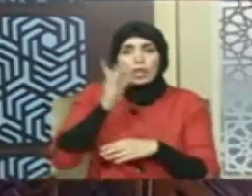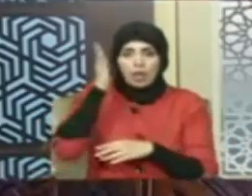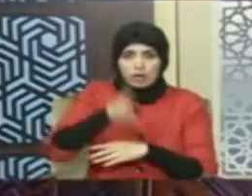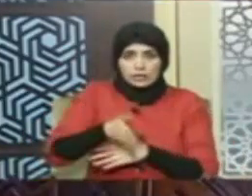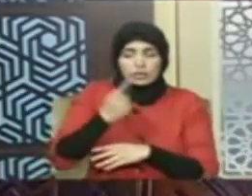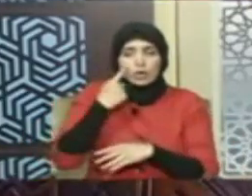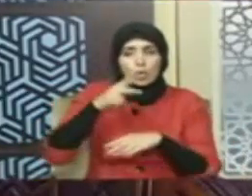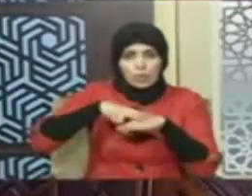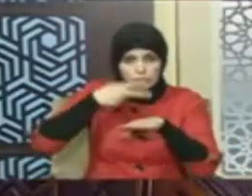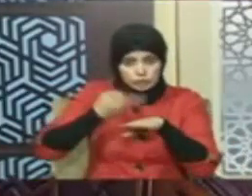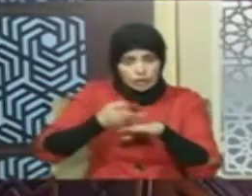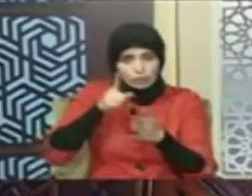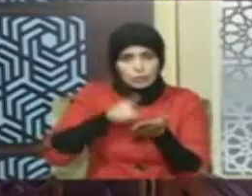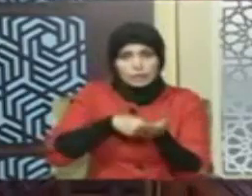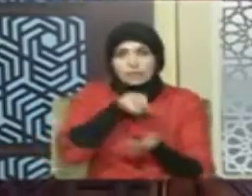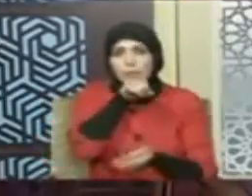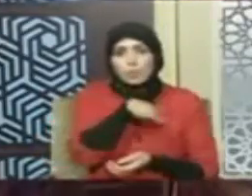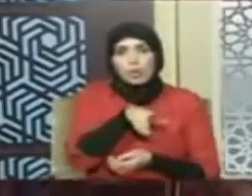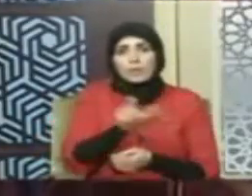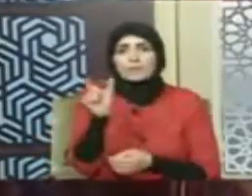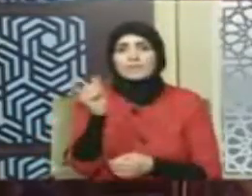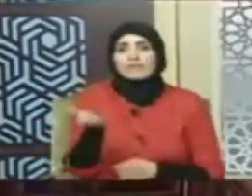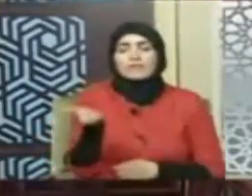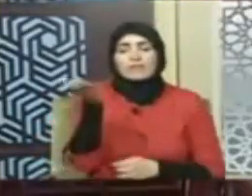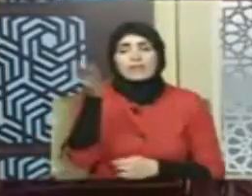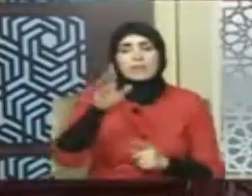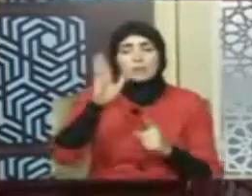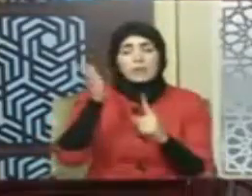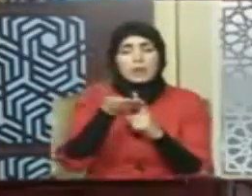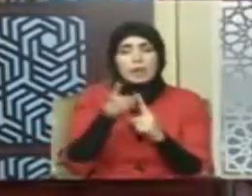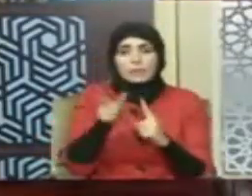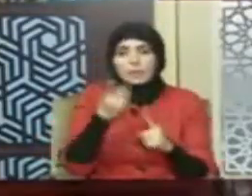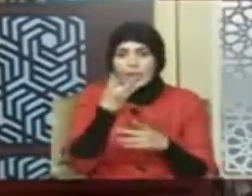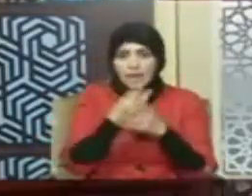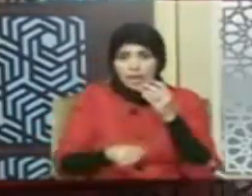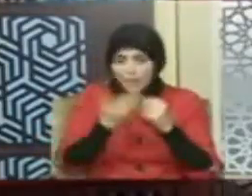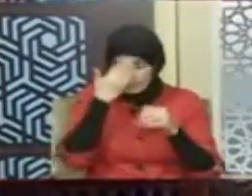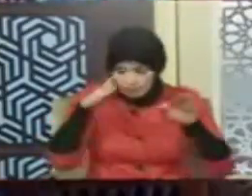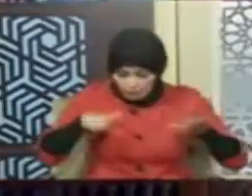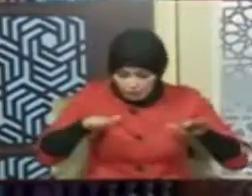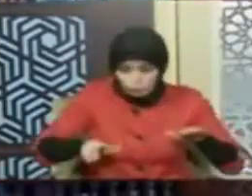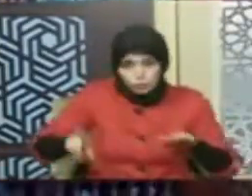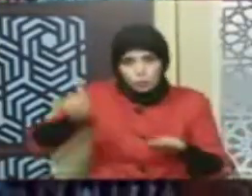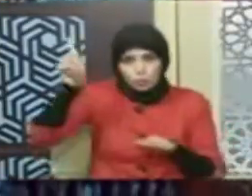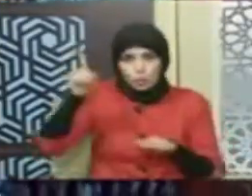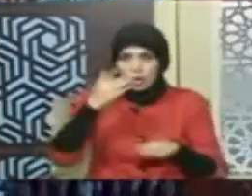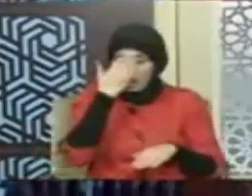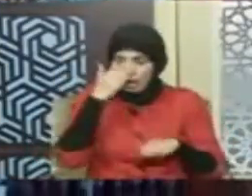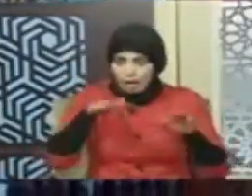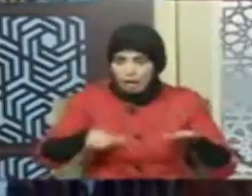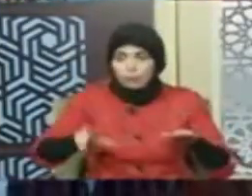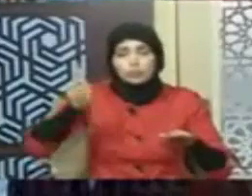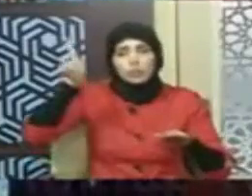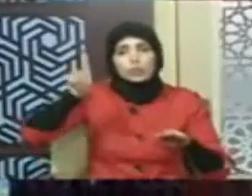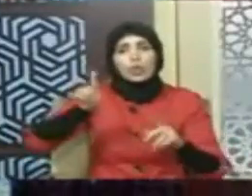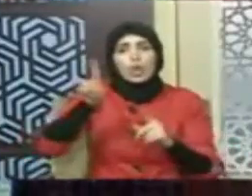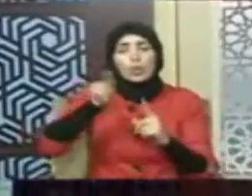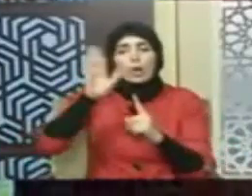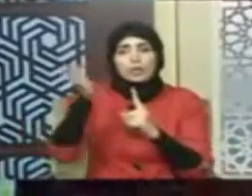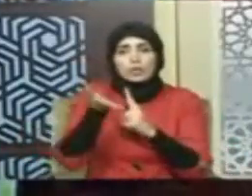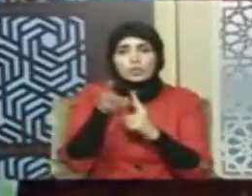وأشهد أن سيدنا ونبينا محمد بن عبد الله عبد الله